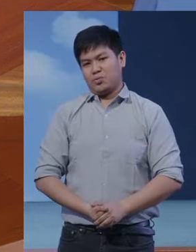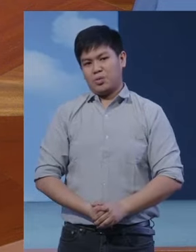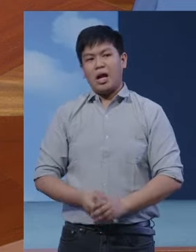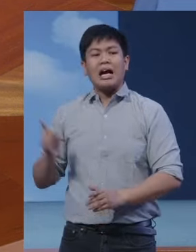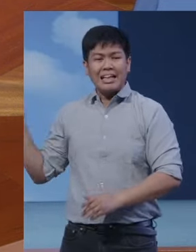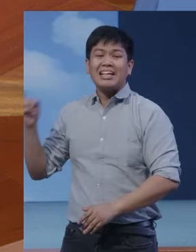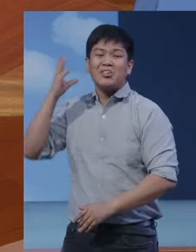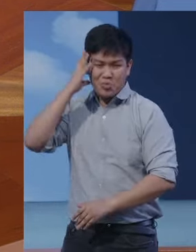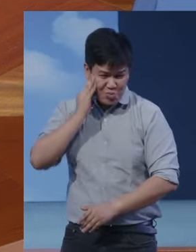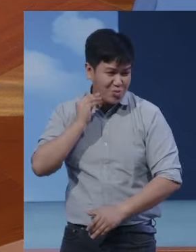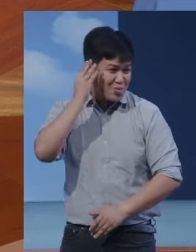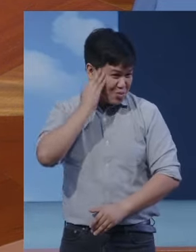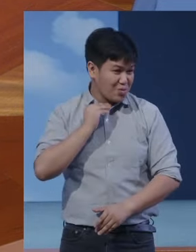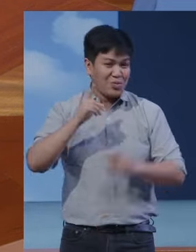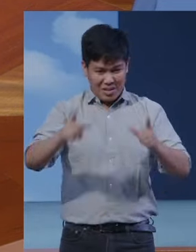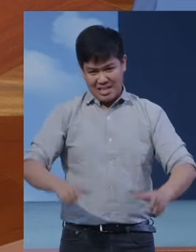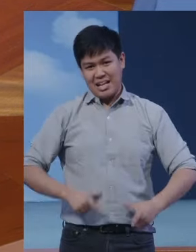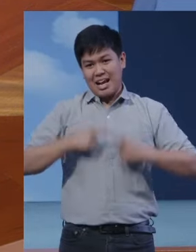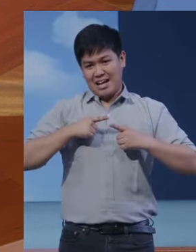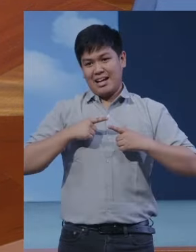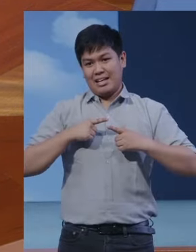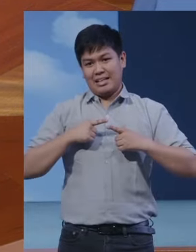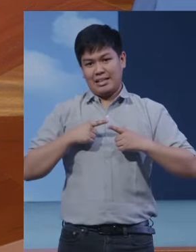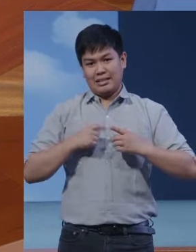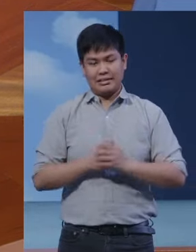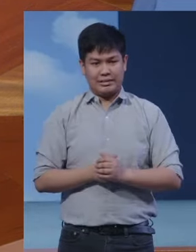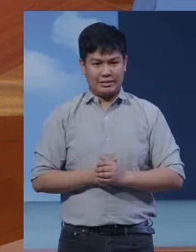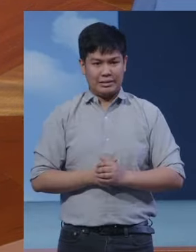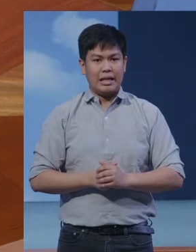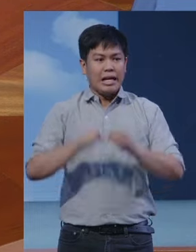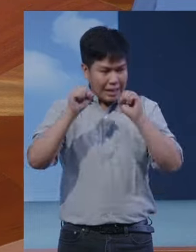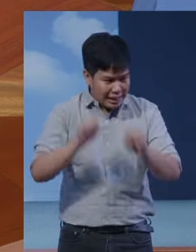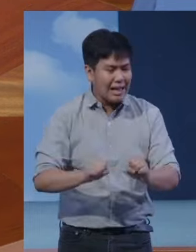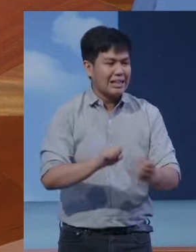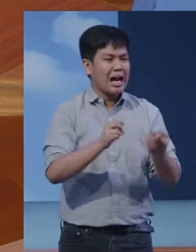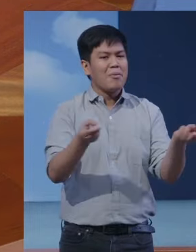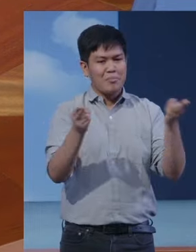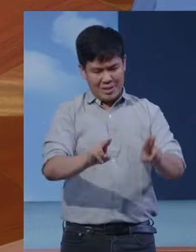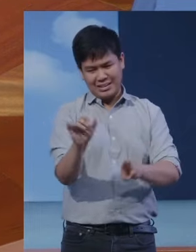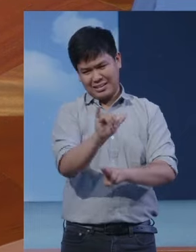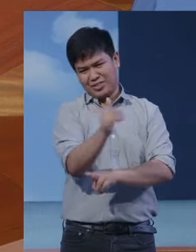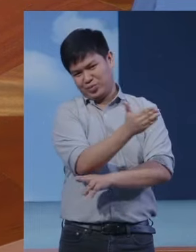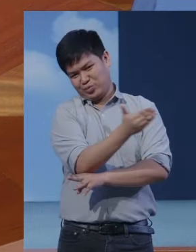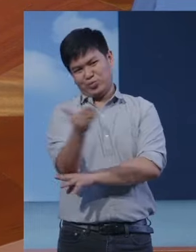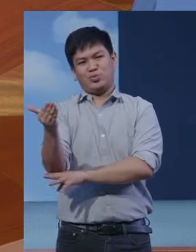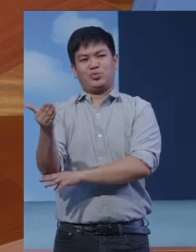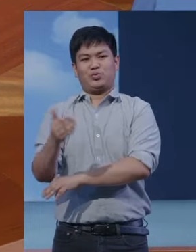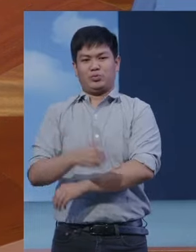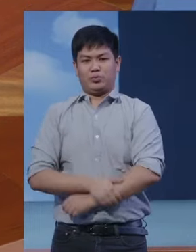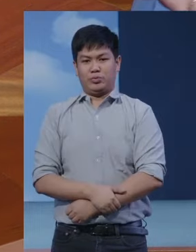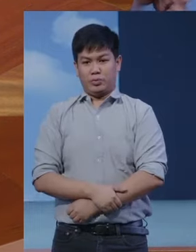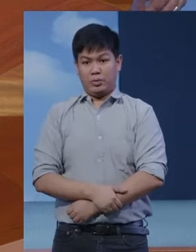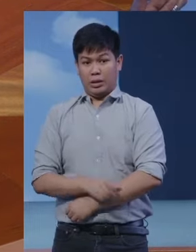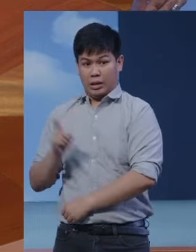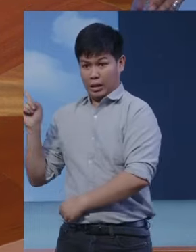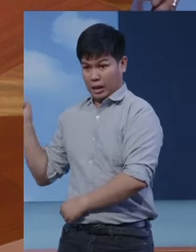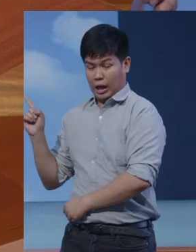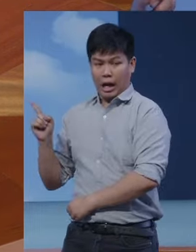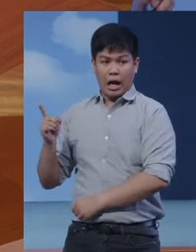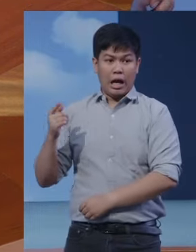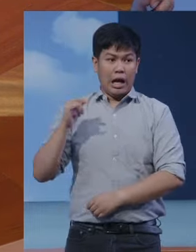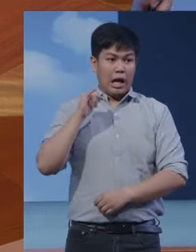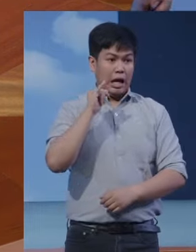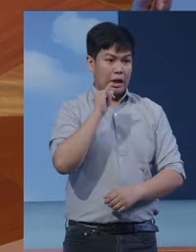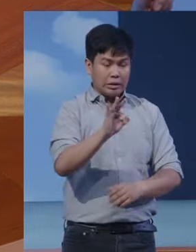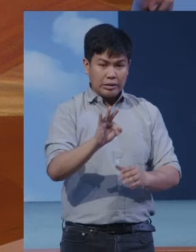naging totoo po ito sa aking buhay maari po itong maging totoo sa inyo kba naging biktima